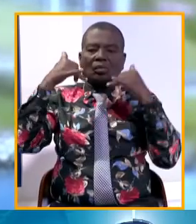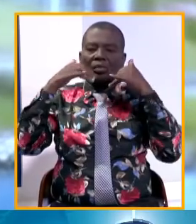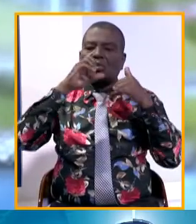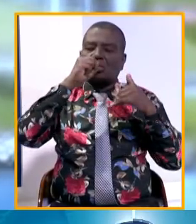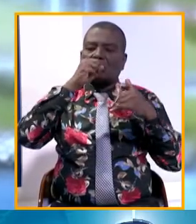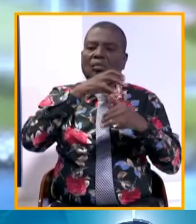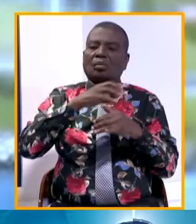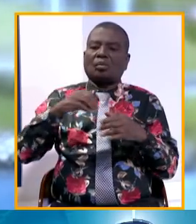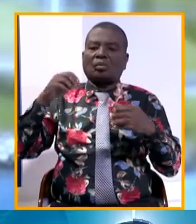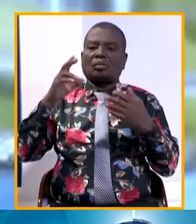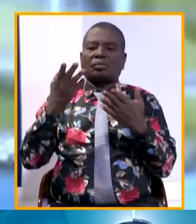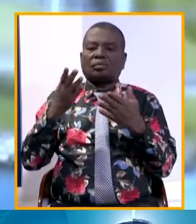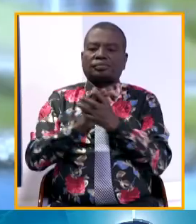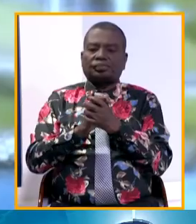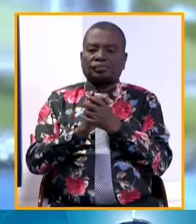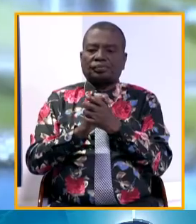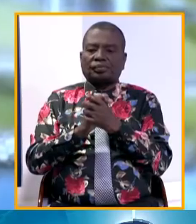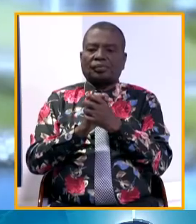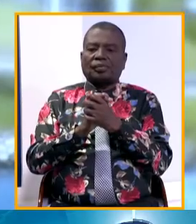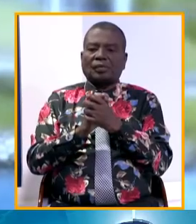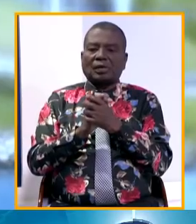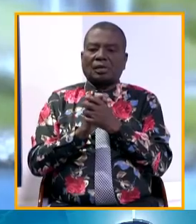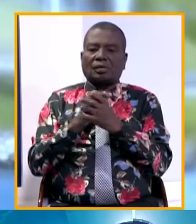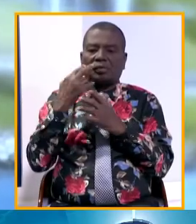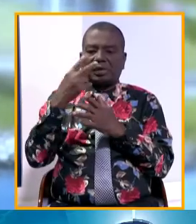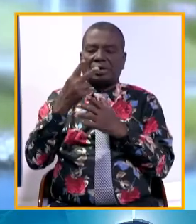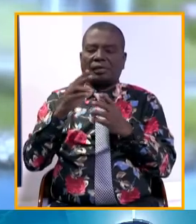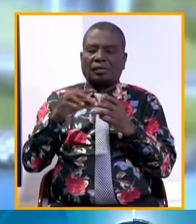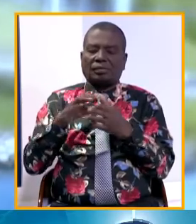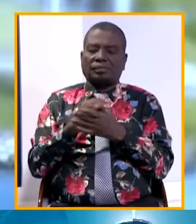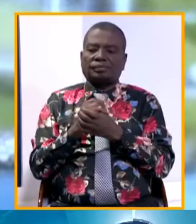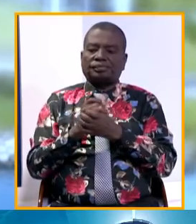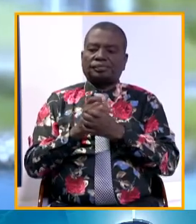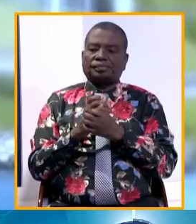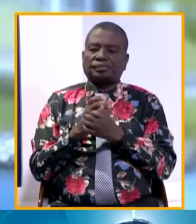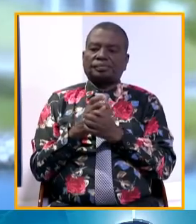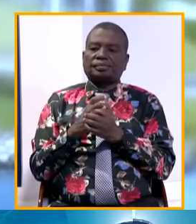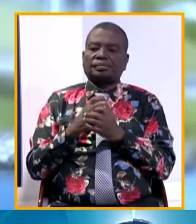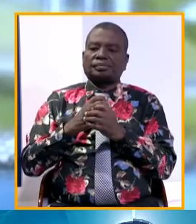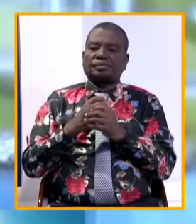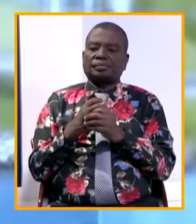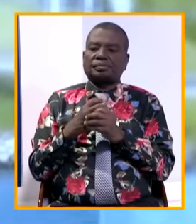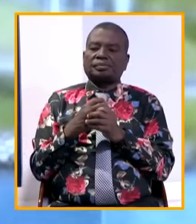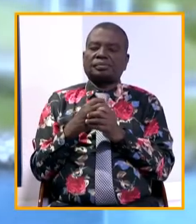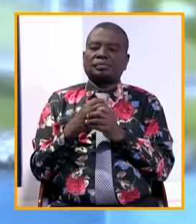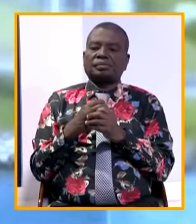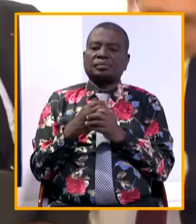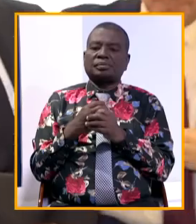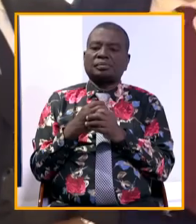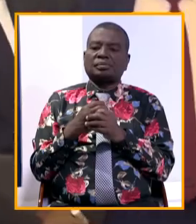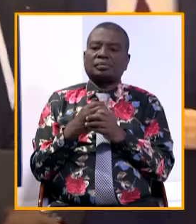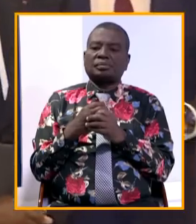du partenariat Côte d'Ivoire-Groupe Orange. Le point dans ce reportage de Alexis Ouedraogo.